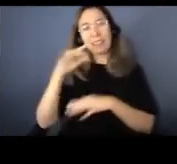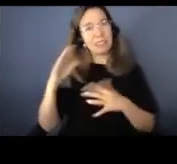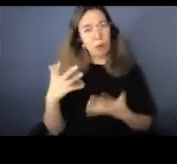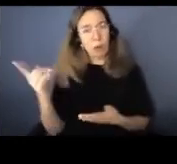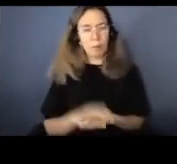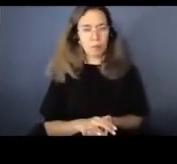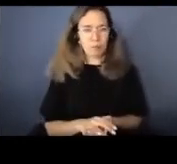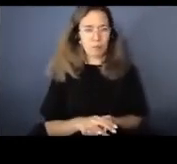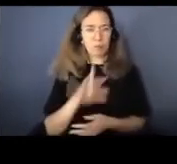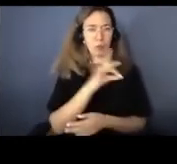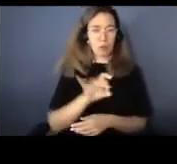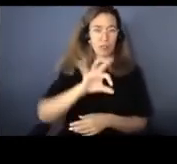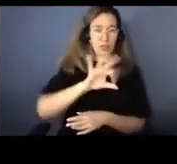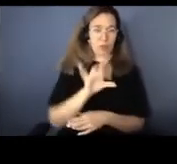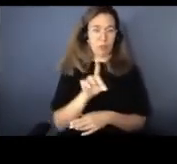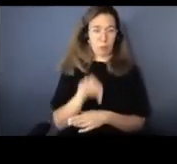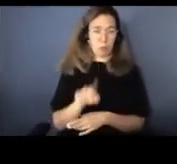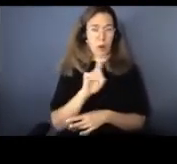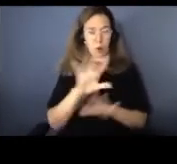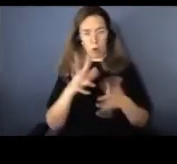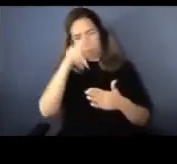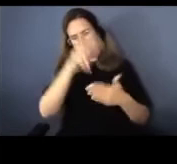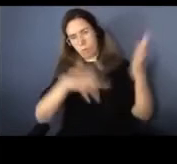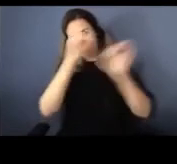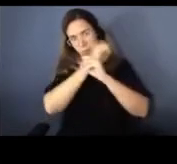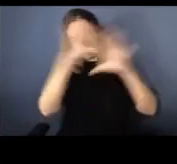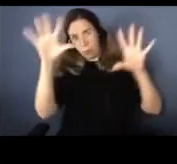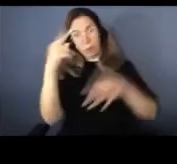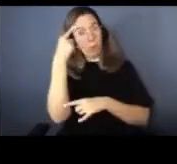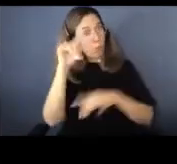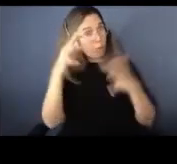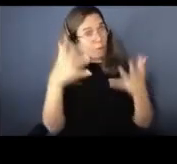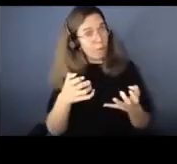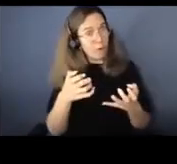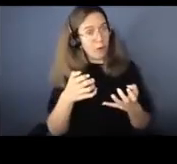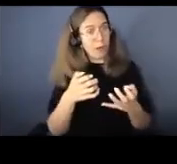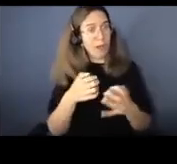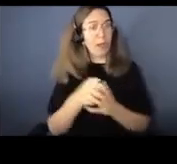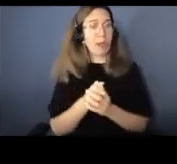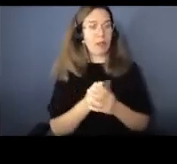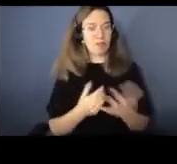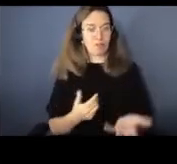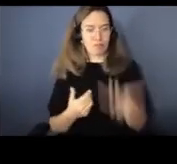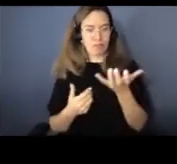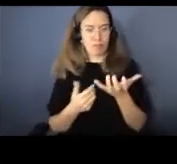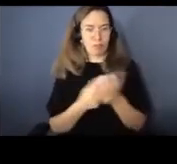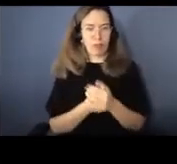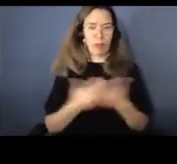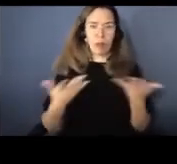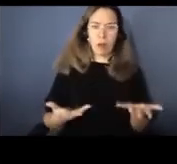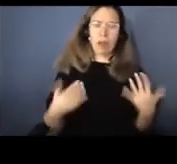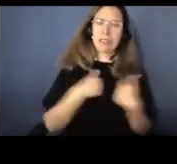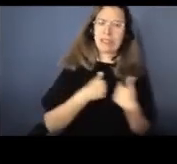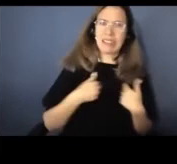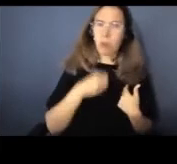lire 898.1 pour donner un effet à 898.1 et au fait que les animaux ne sont